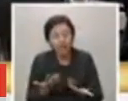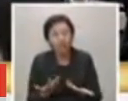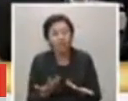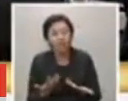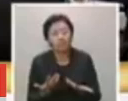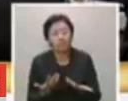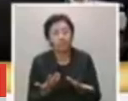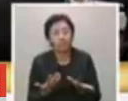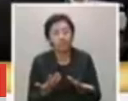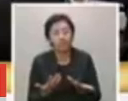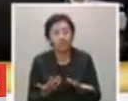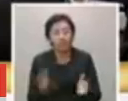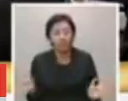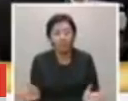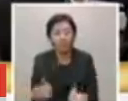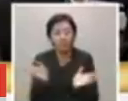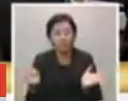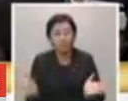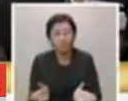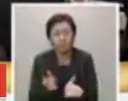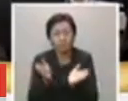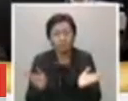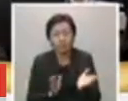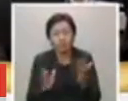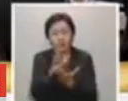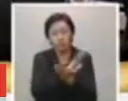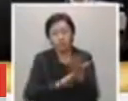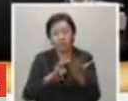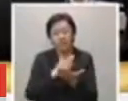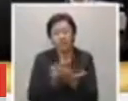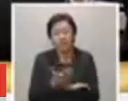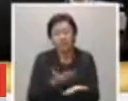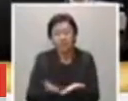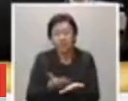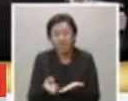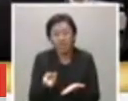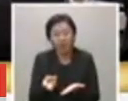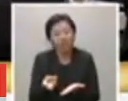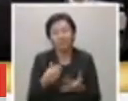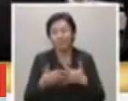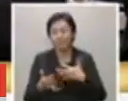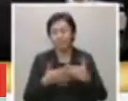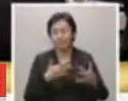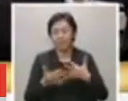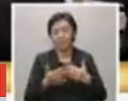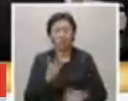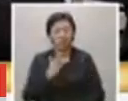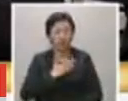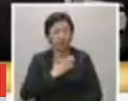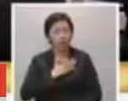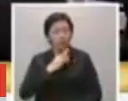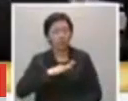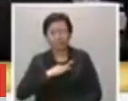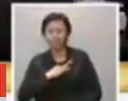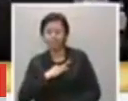การที่ไปสนับสนุนประเทศที่เขาใช้จ่ายน้อยที่สุดแต่อันนี้ไม่เป็นไรครับผมถือว่าเป็นสิ่งที่